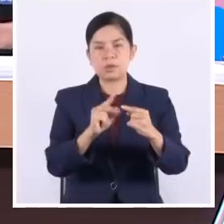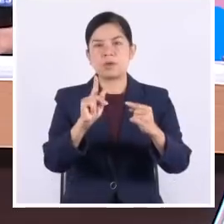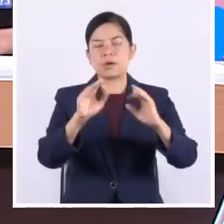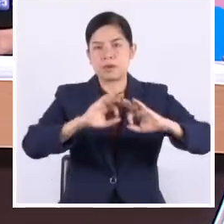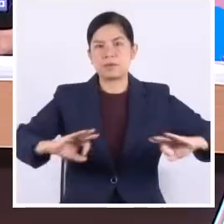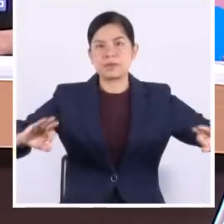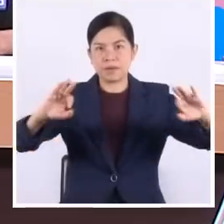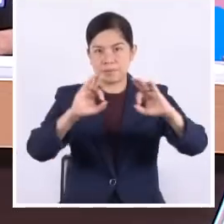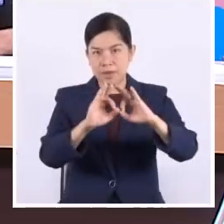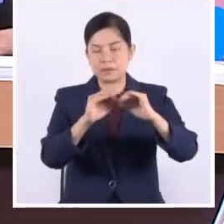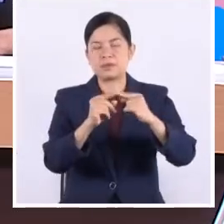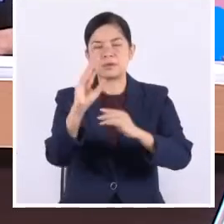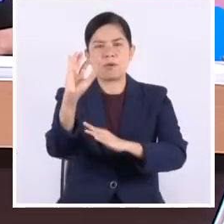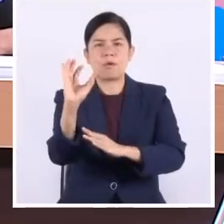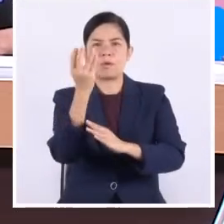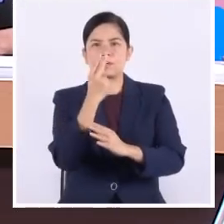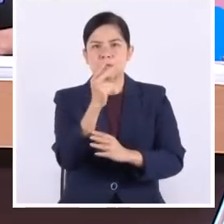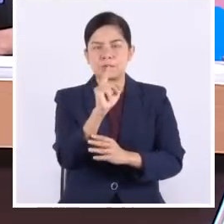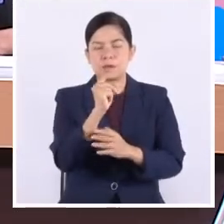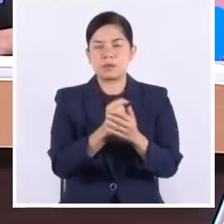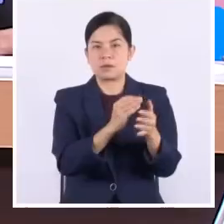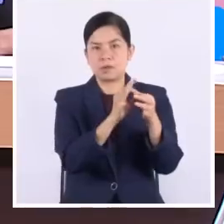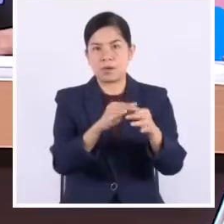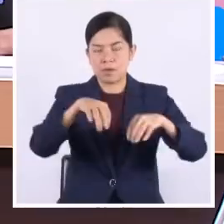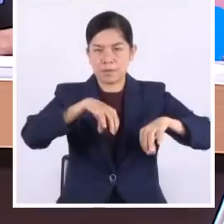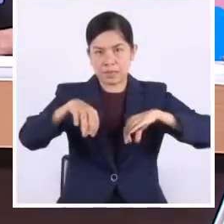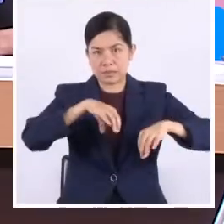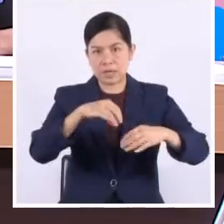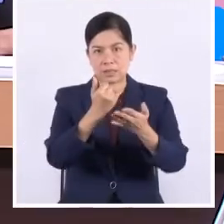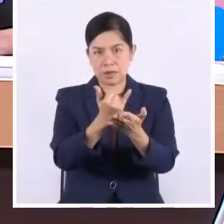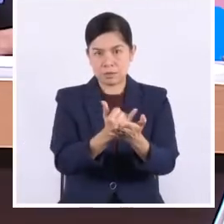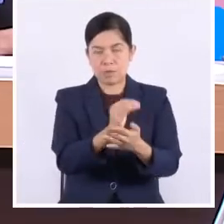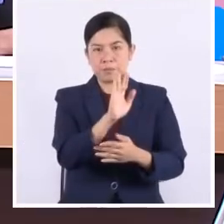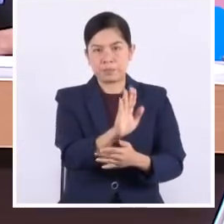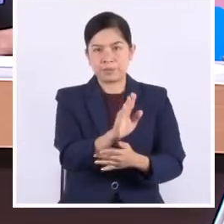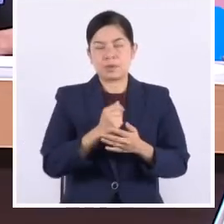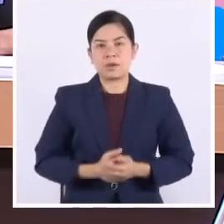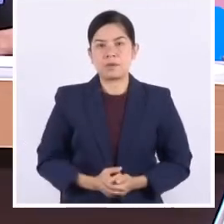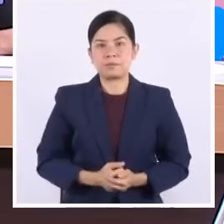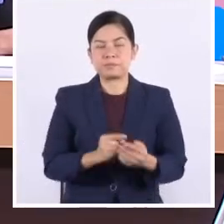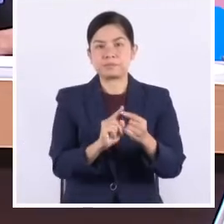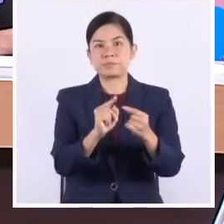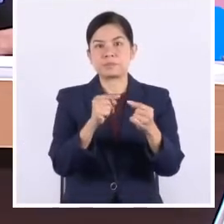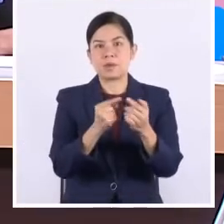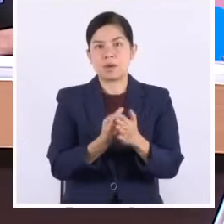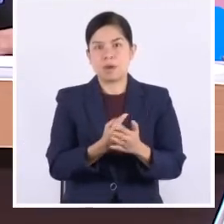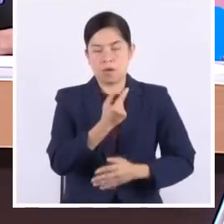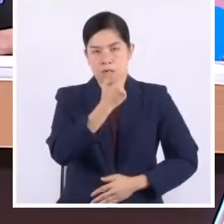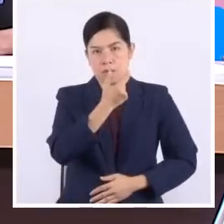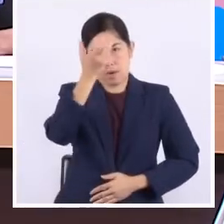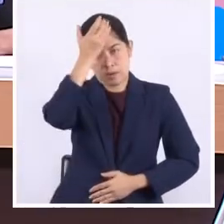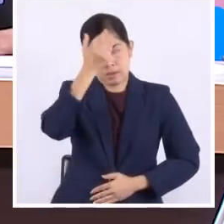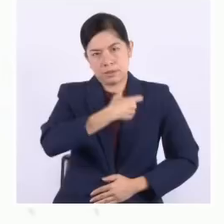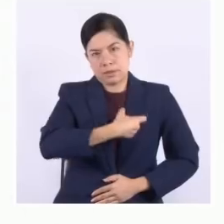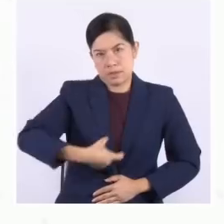ที่ทั่วโลกจับตานะคะก็คือพระราชพิธีบรมศพค่ะที่มหาวิหารเวสมินเตอร์นะคะของสมเด็จพระ